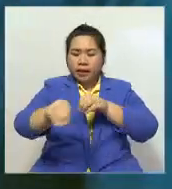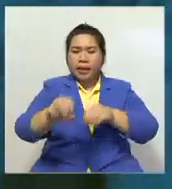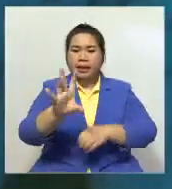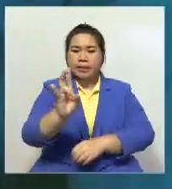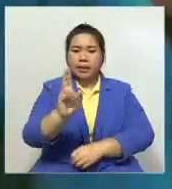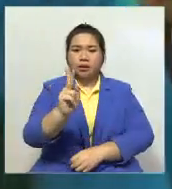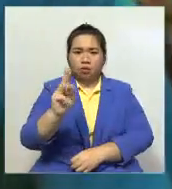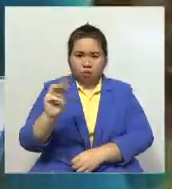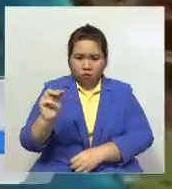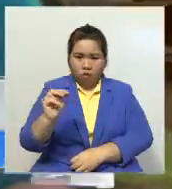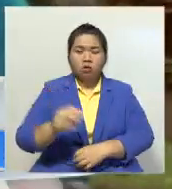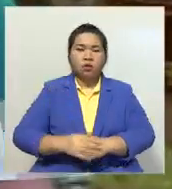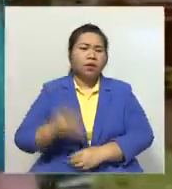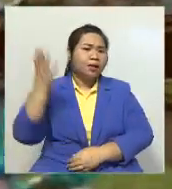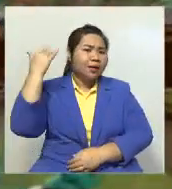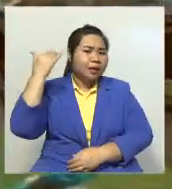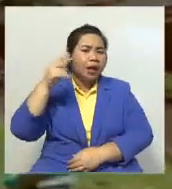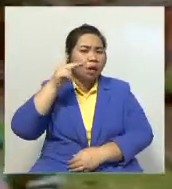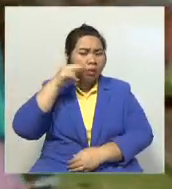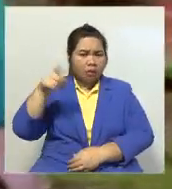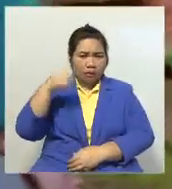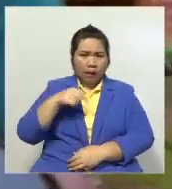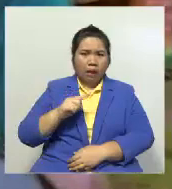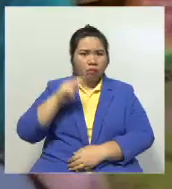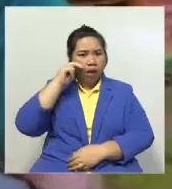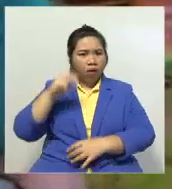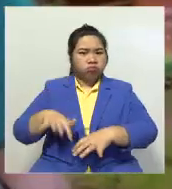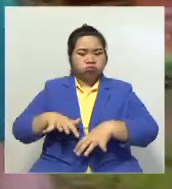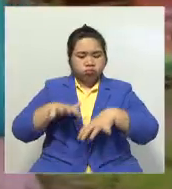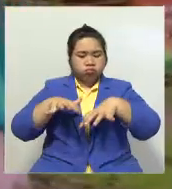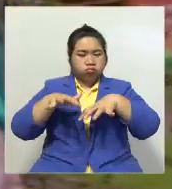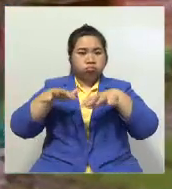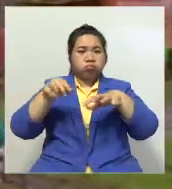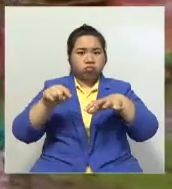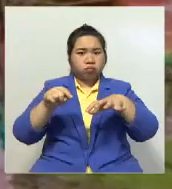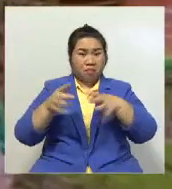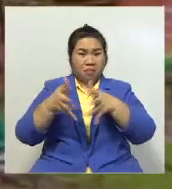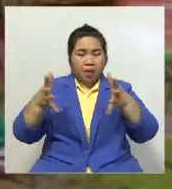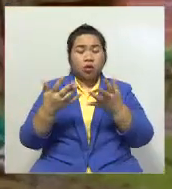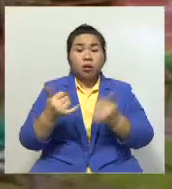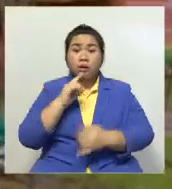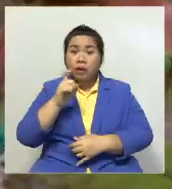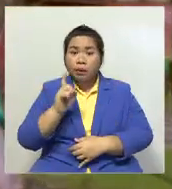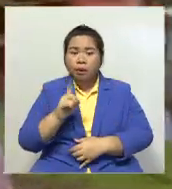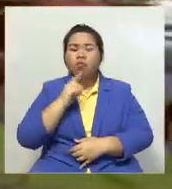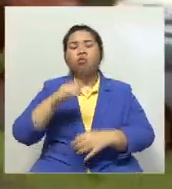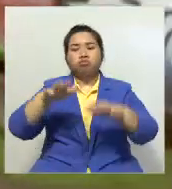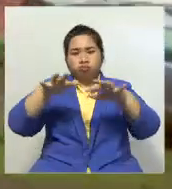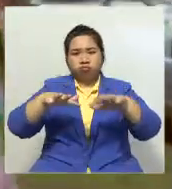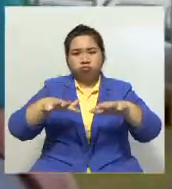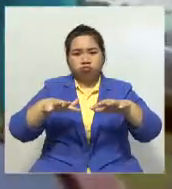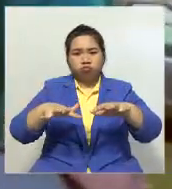ค่ะ ตอนที่มาน้ำเป็นไงบ้างตอนนั้น น้ำใหญ่มากเลยค่ะ เยอะแต่ตอนนี้น้ำเยอะแล้ว ลดหน่อยก